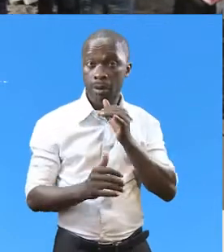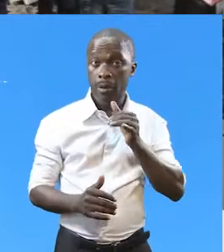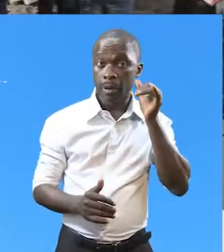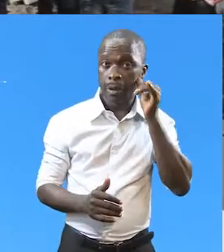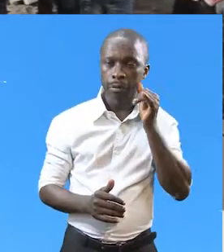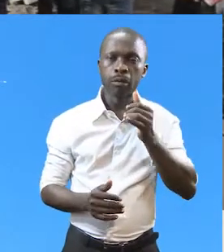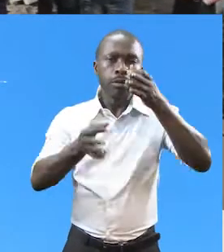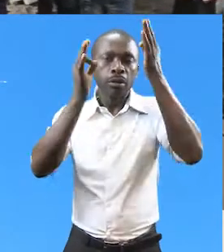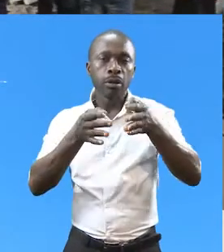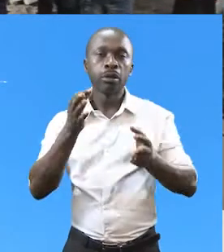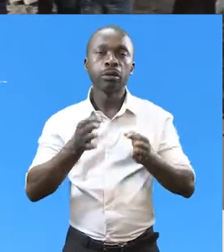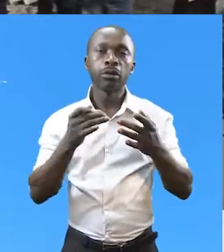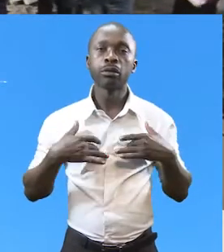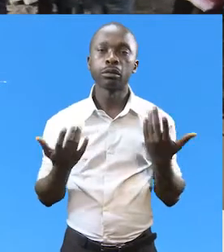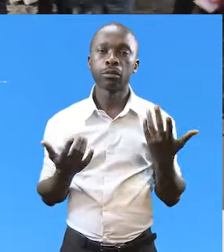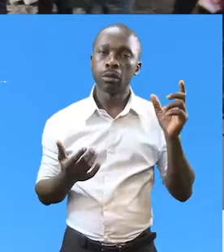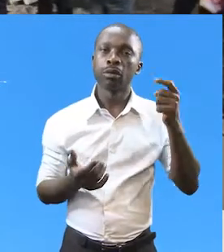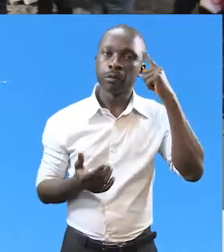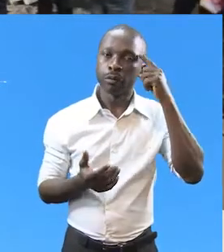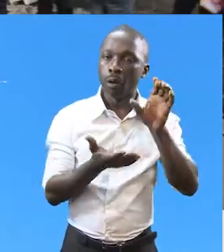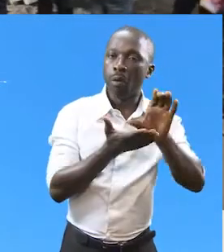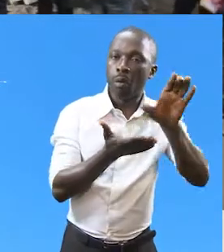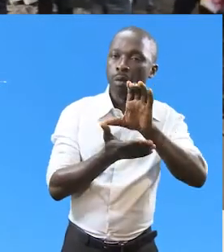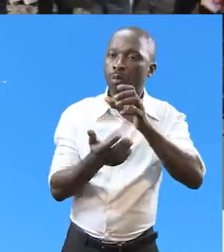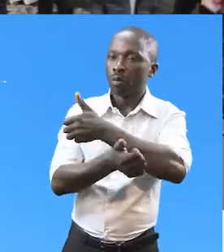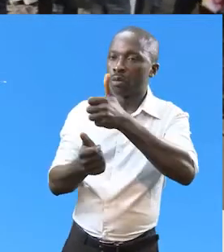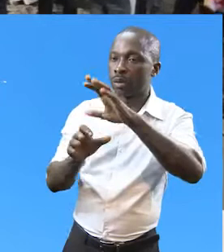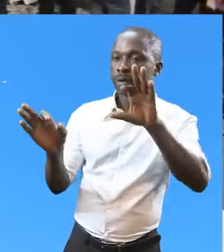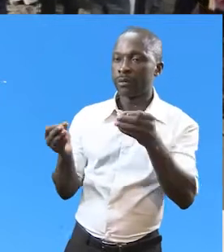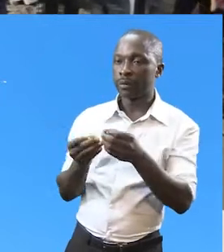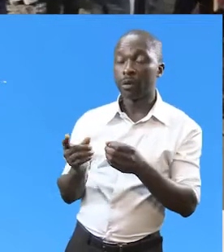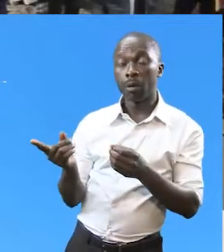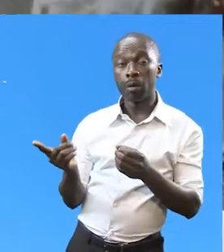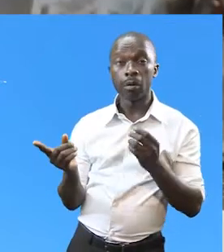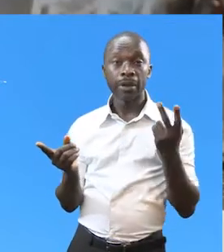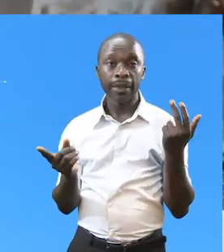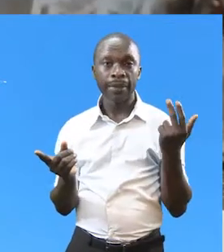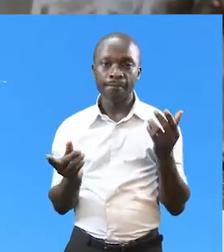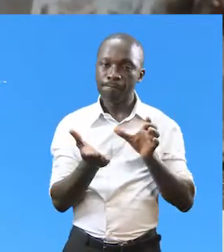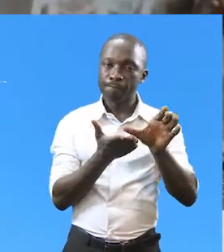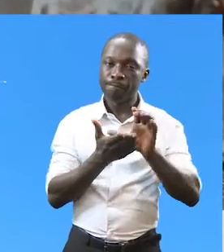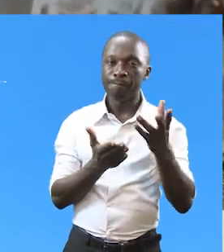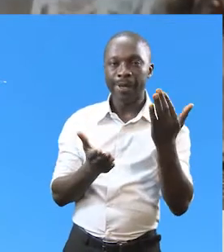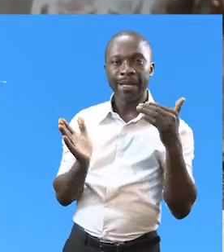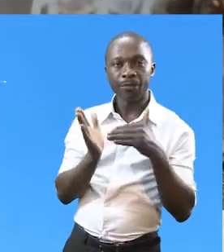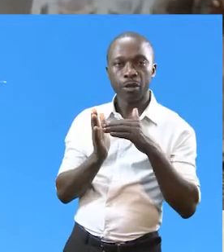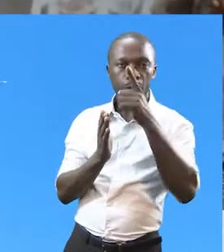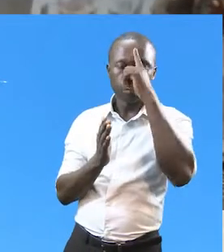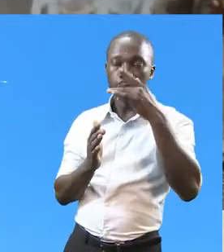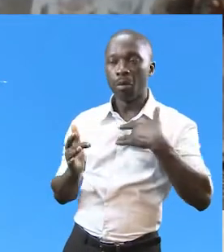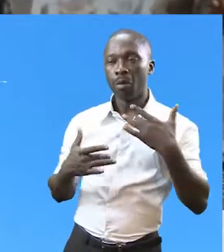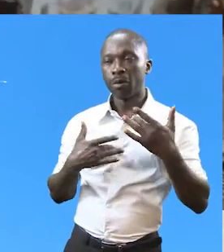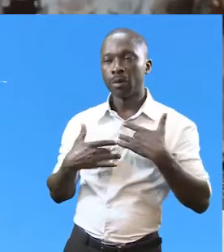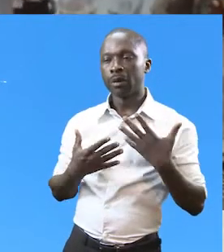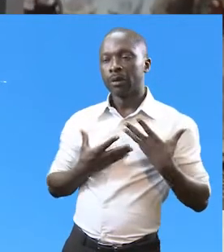chaque famille des victimes se verra octroyer la somme de 15 millions de francs CFA comme indemnisation. Pour les uns, la nouvelle décision des juges est